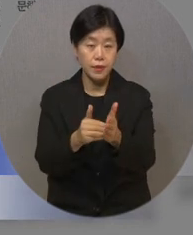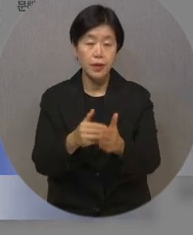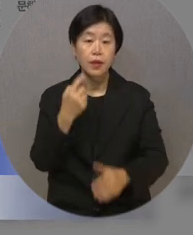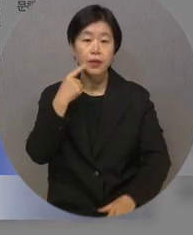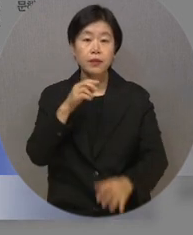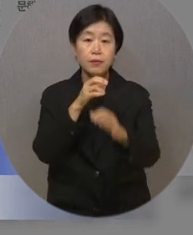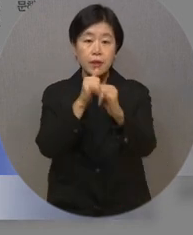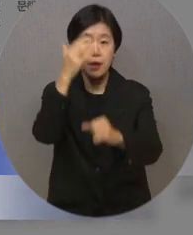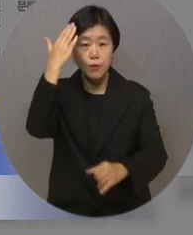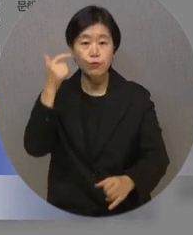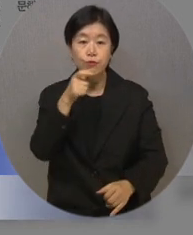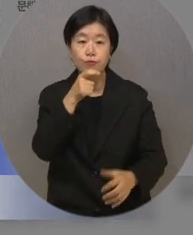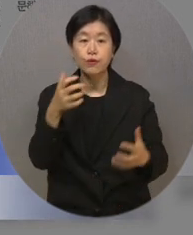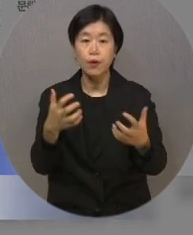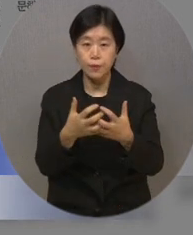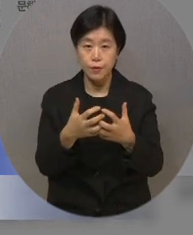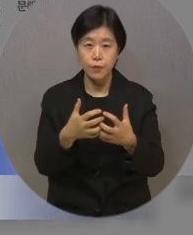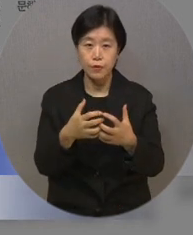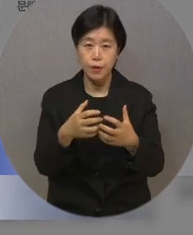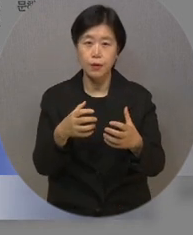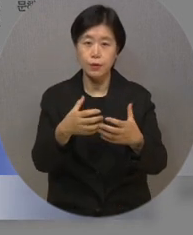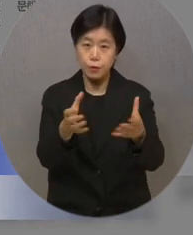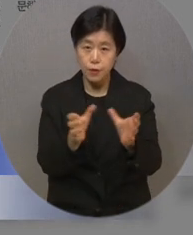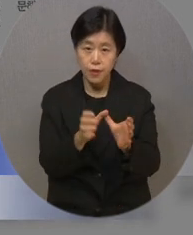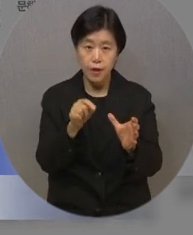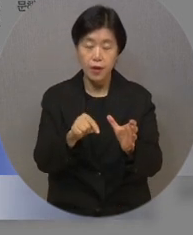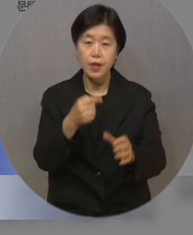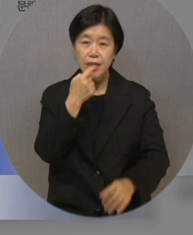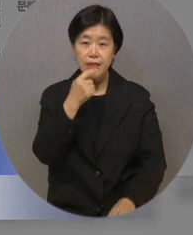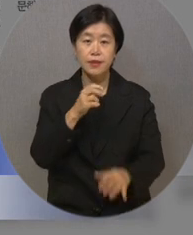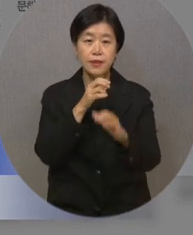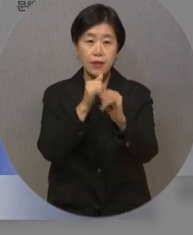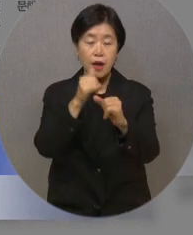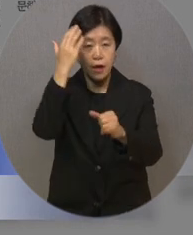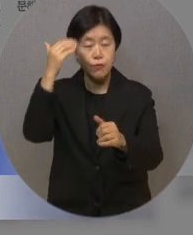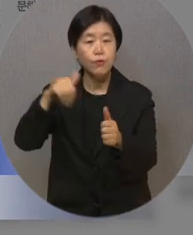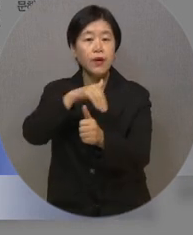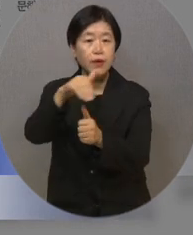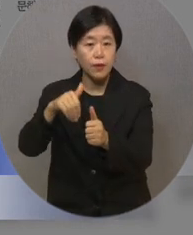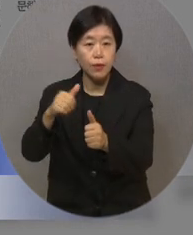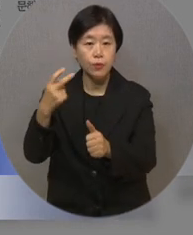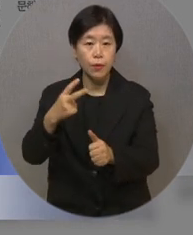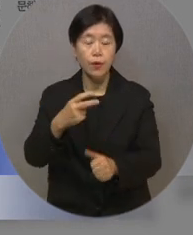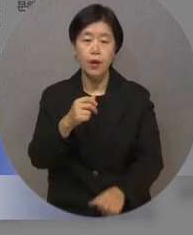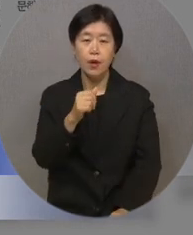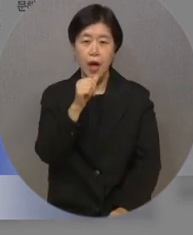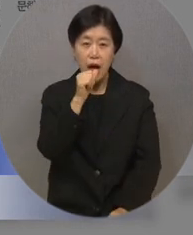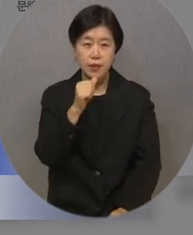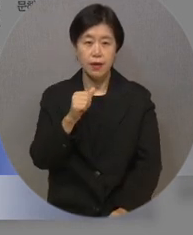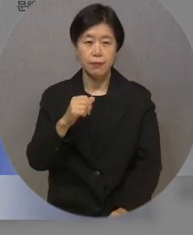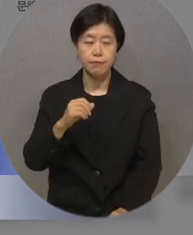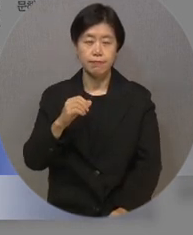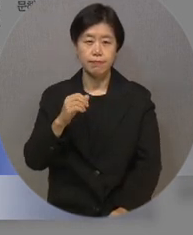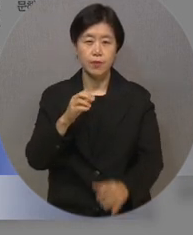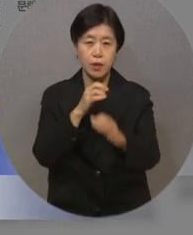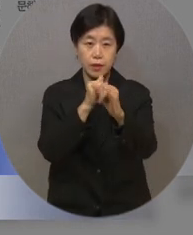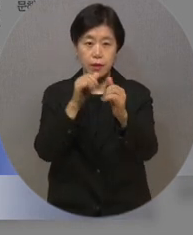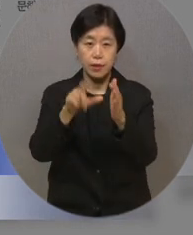한국 수정공사 은상에는 한국환경공단 동상에는 구글코리아 유한회사가